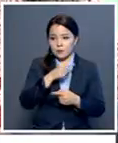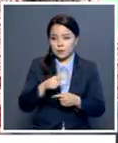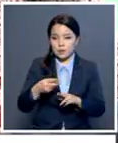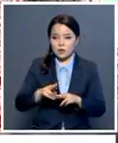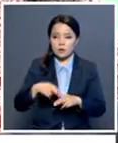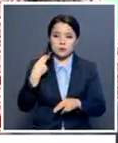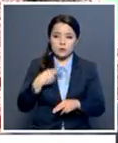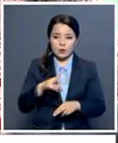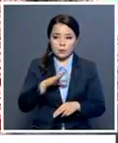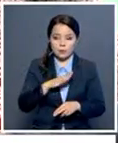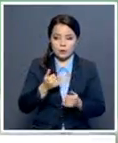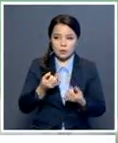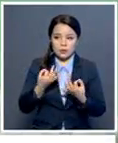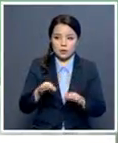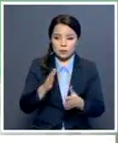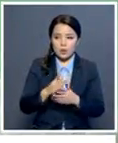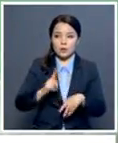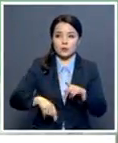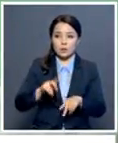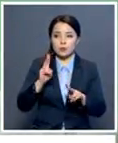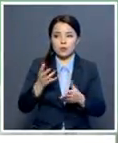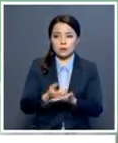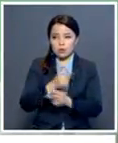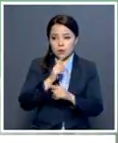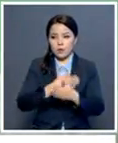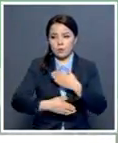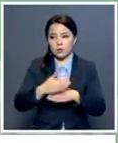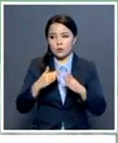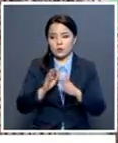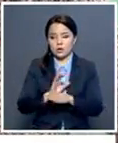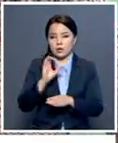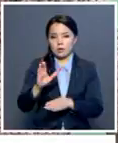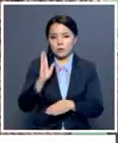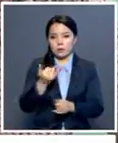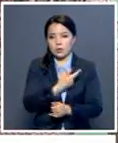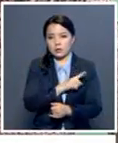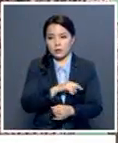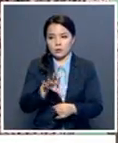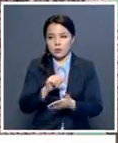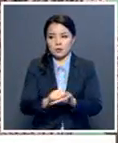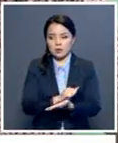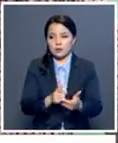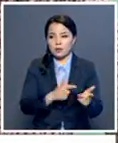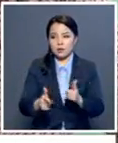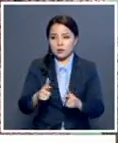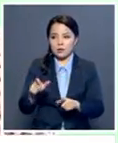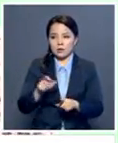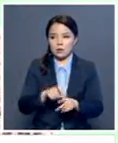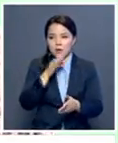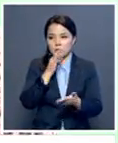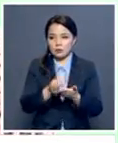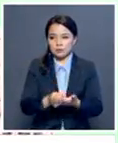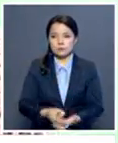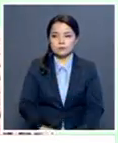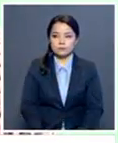шыққаны белгілі болған. Егер жуық арада туыстары табылмаса, мүгедектер үйіне жіберіледі. Дәрігерлер қазір қажетті құжаттардың дайындалып жатқанын